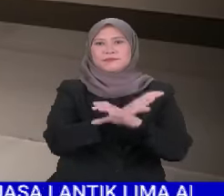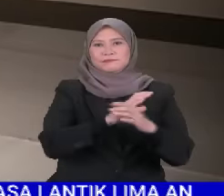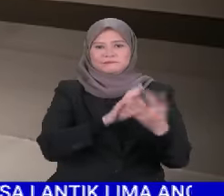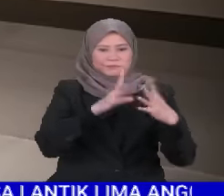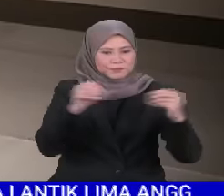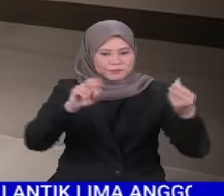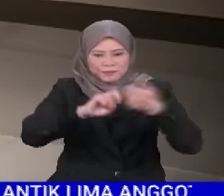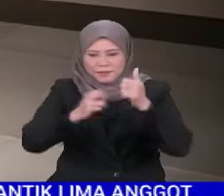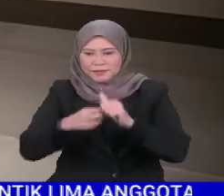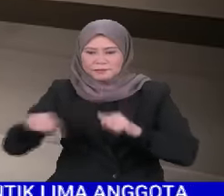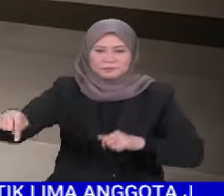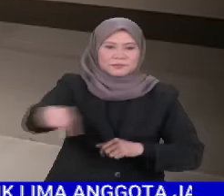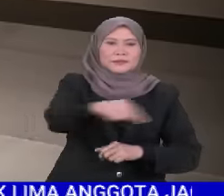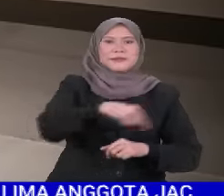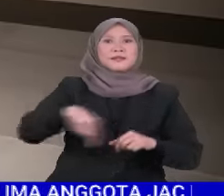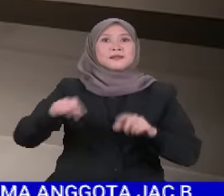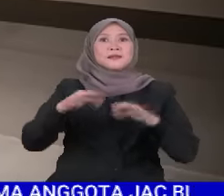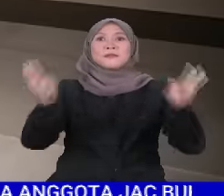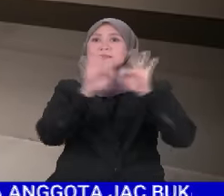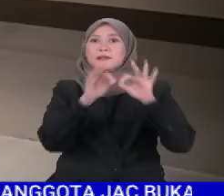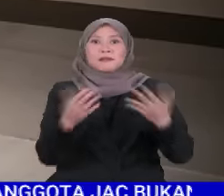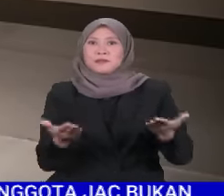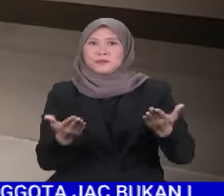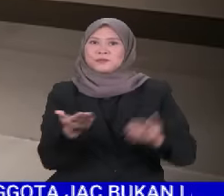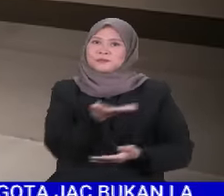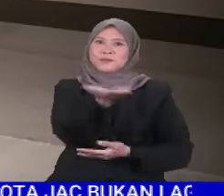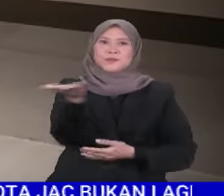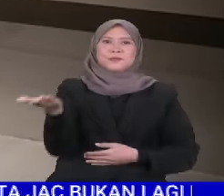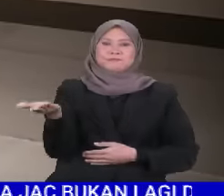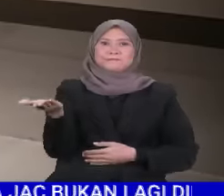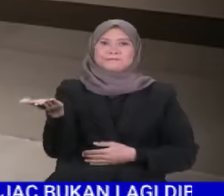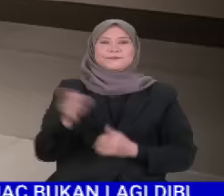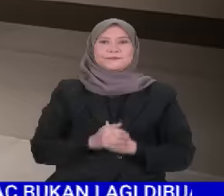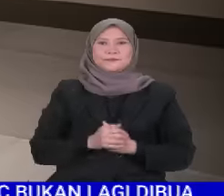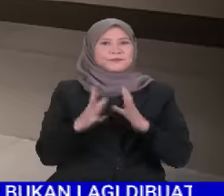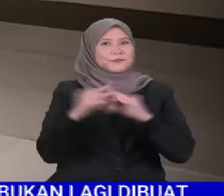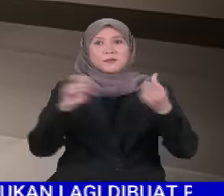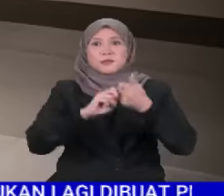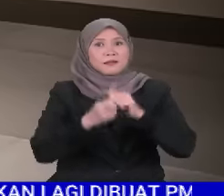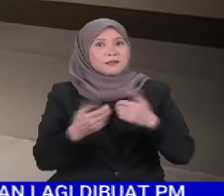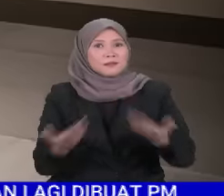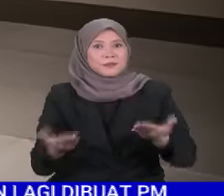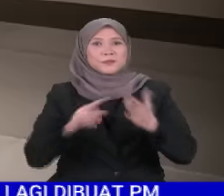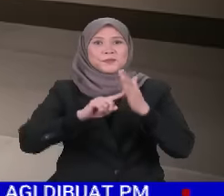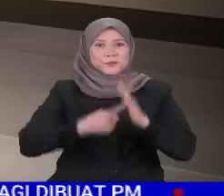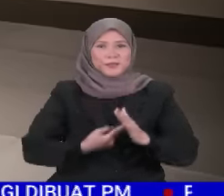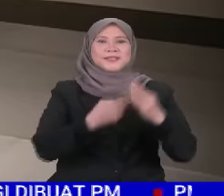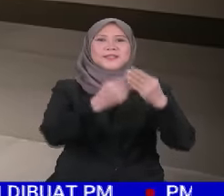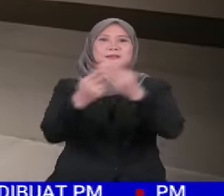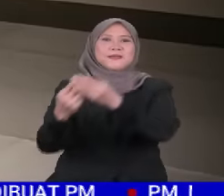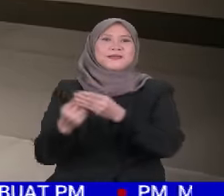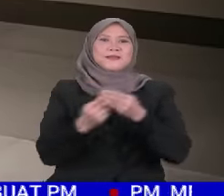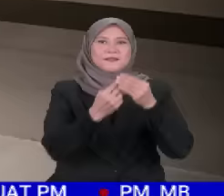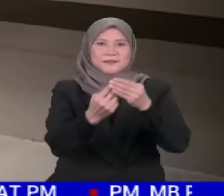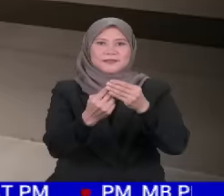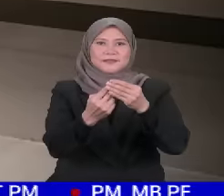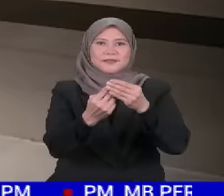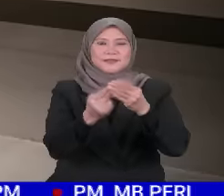diselesaikan kuncinya ada di depan mata penyelesaian berguna dengan perpaduan